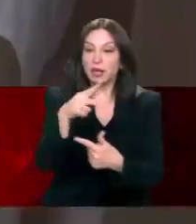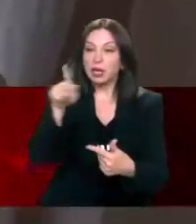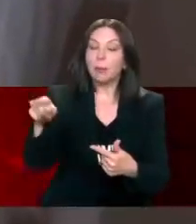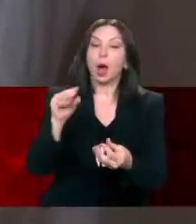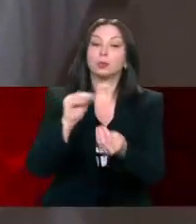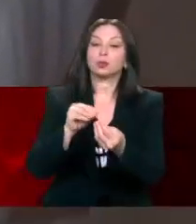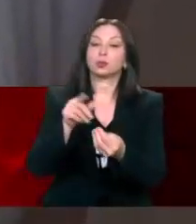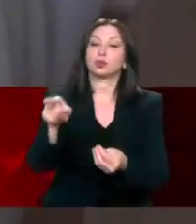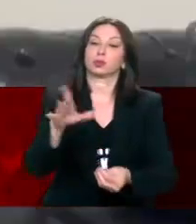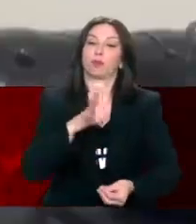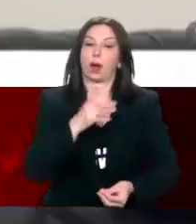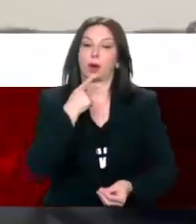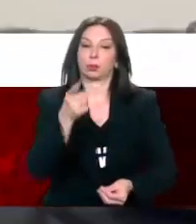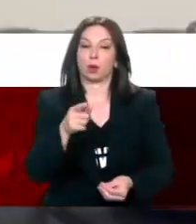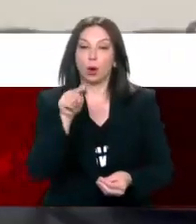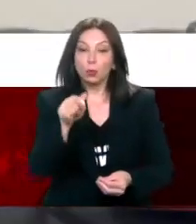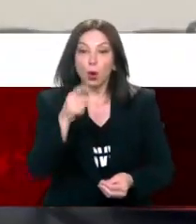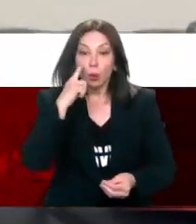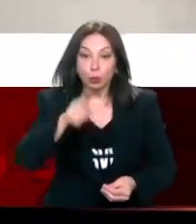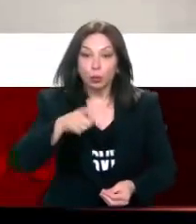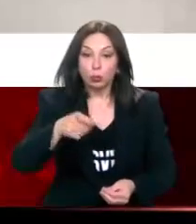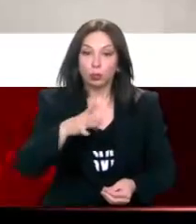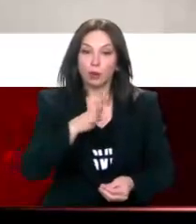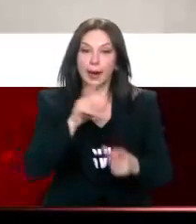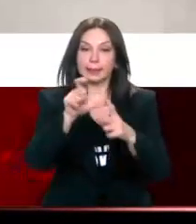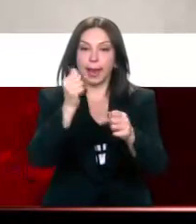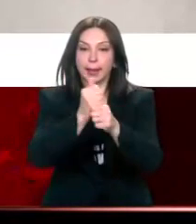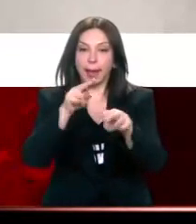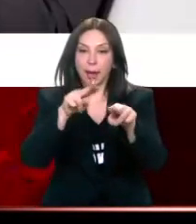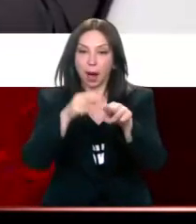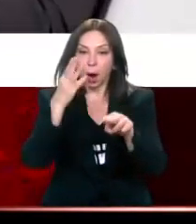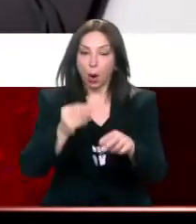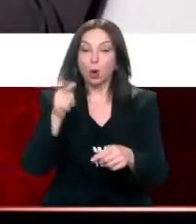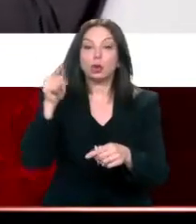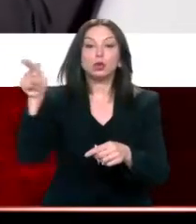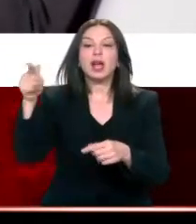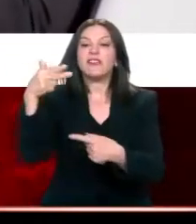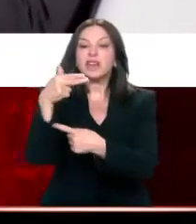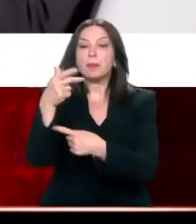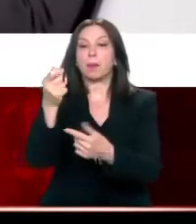suç işlediğini söylüyor. Bu durumun tespiti halinde SGK söz konusu şirketlere para cezası